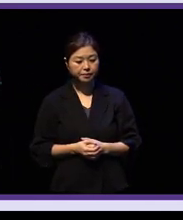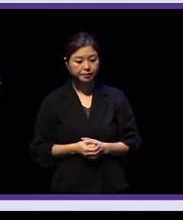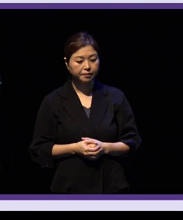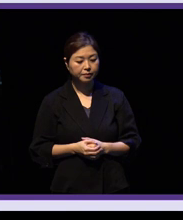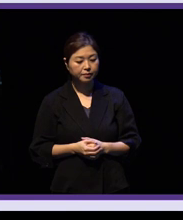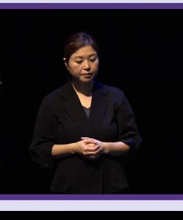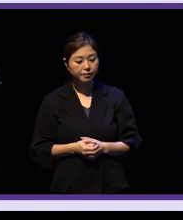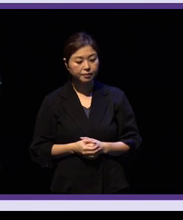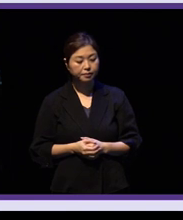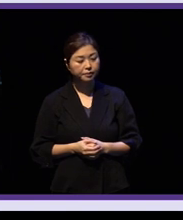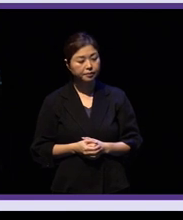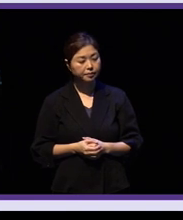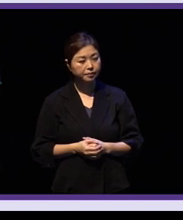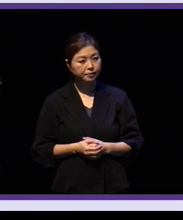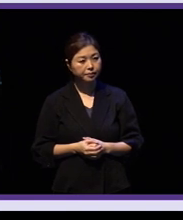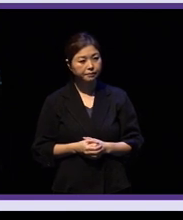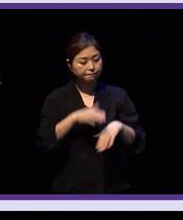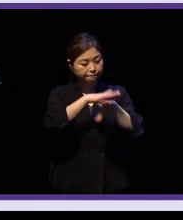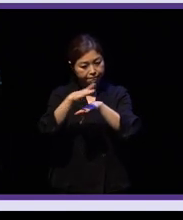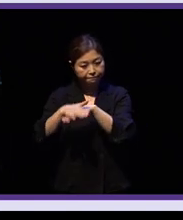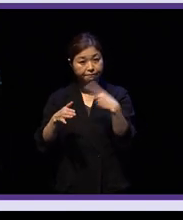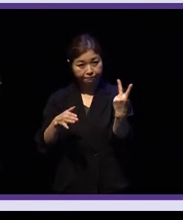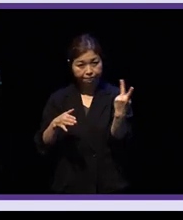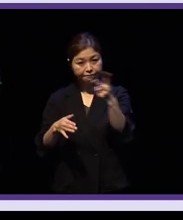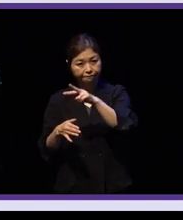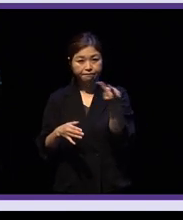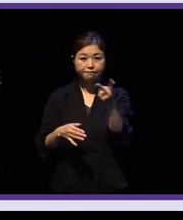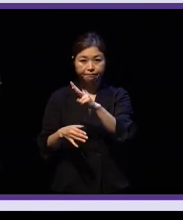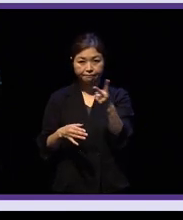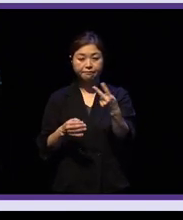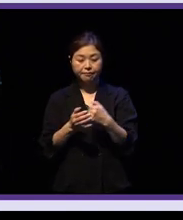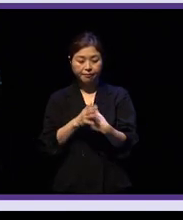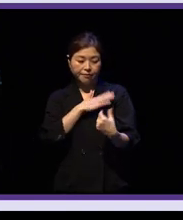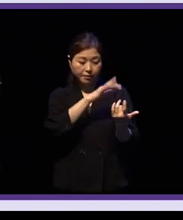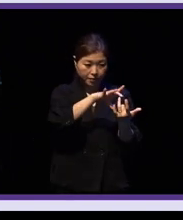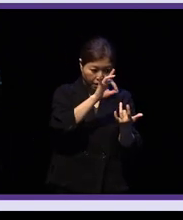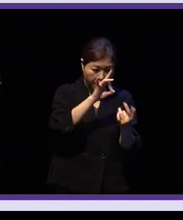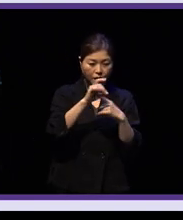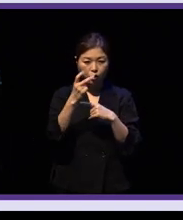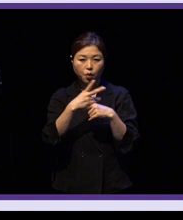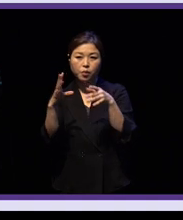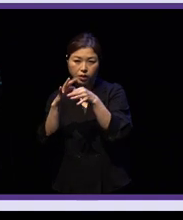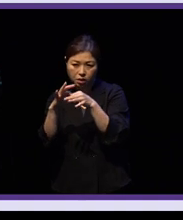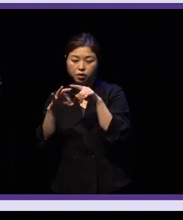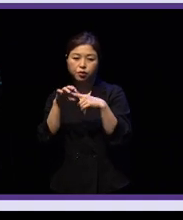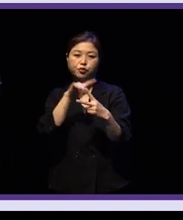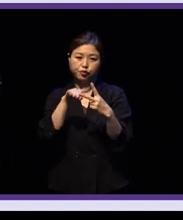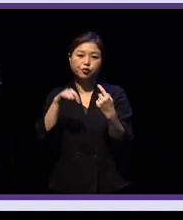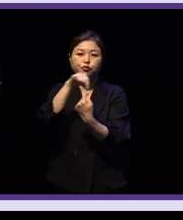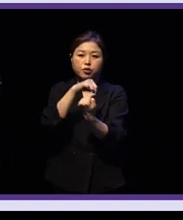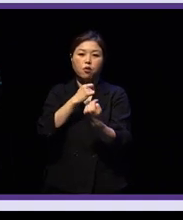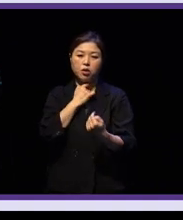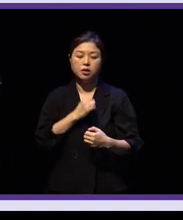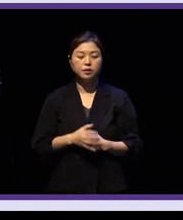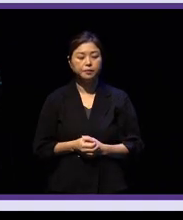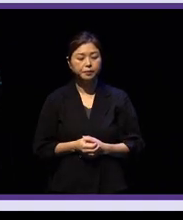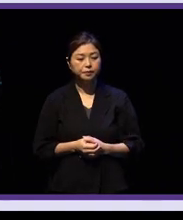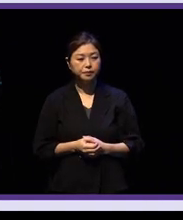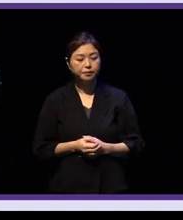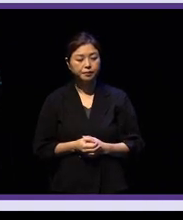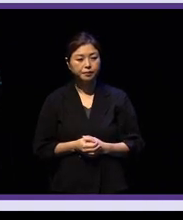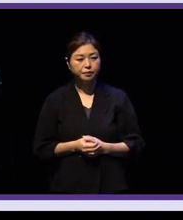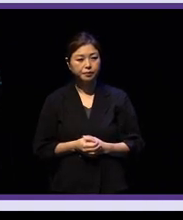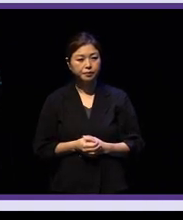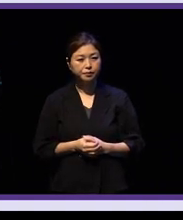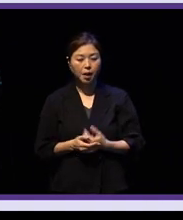있겠습니다 그래서이 두 방식을 조금 병용을 해 가지고 최대한 선택권을 부여를 한 방향으로 운영을 해보고자 합니다 그리고